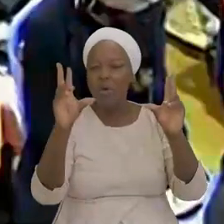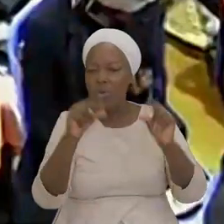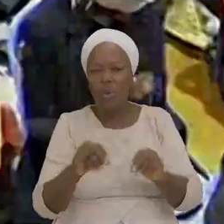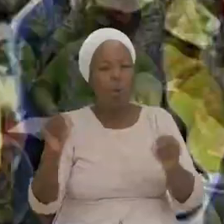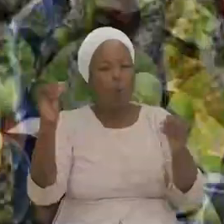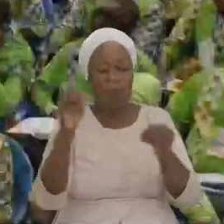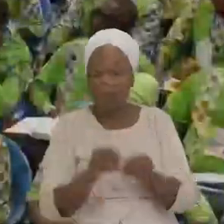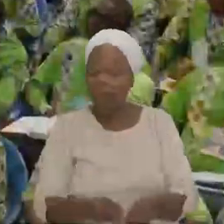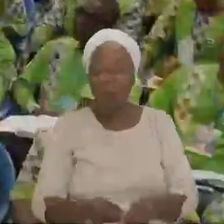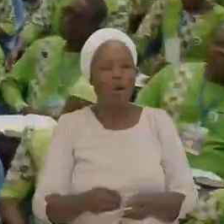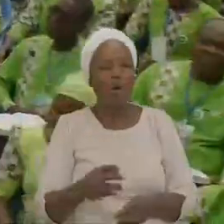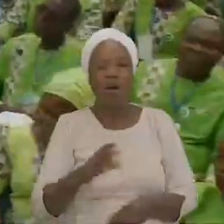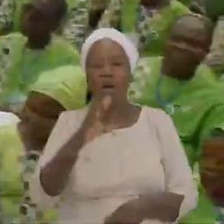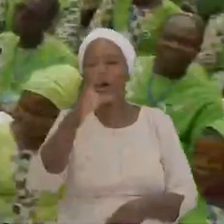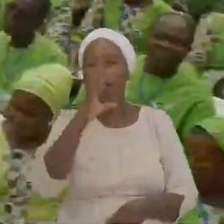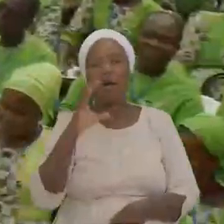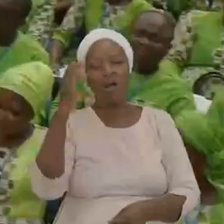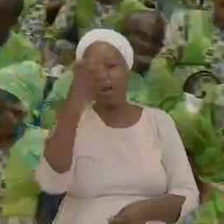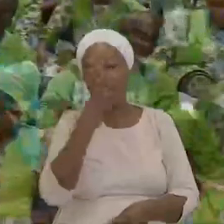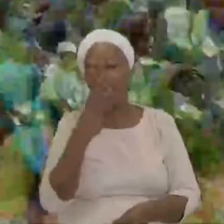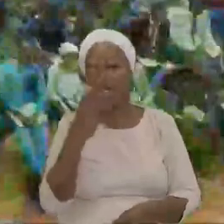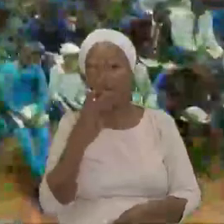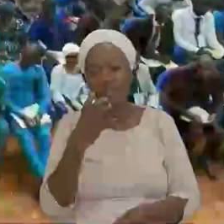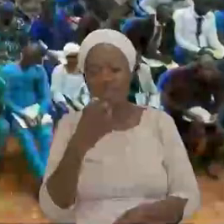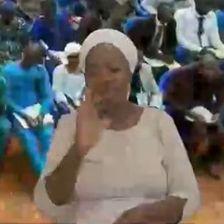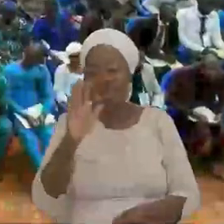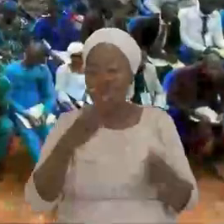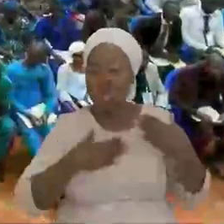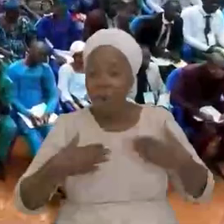Et une fois que tu décides qu'il n'y aura plus d'alcool,